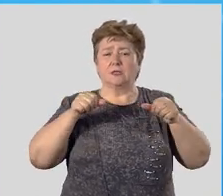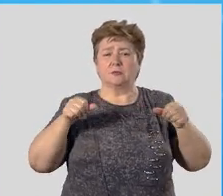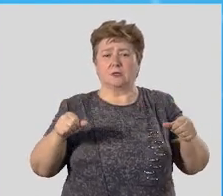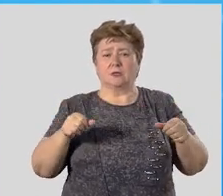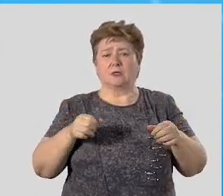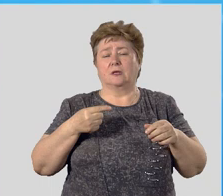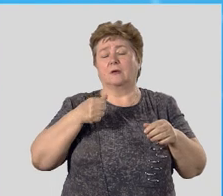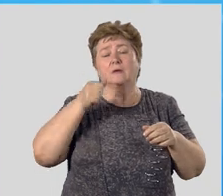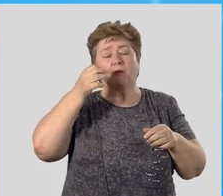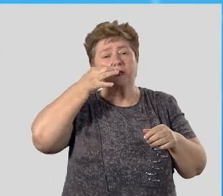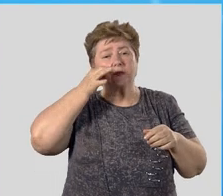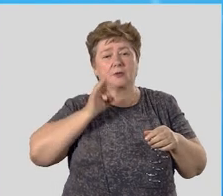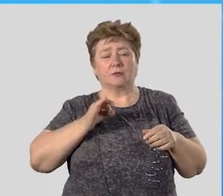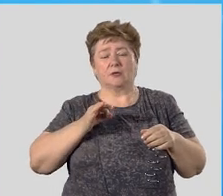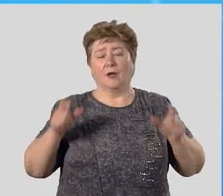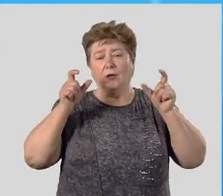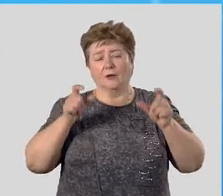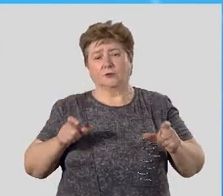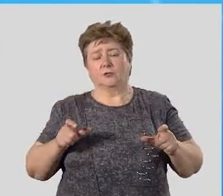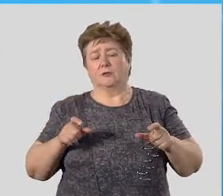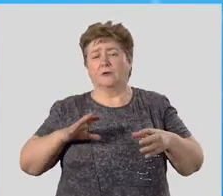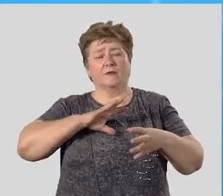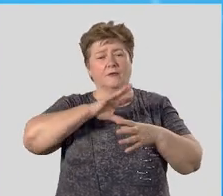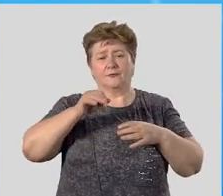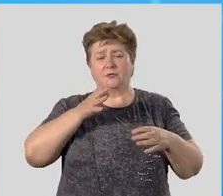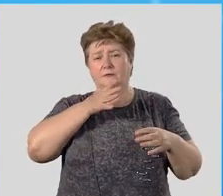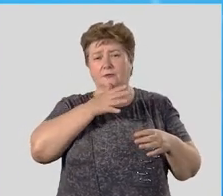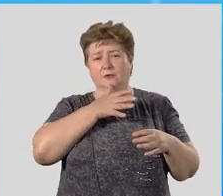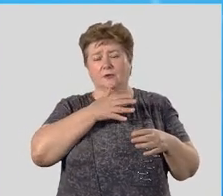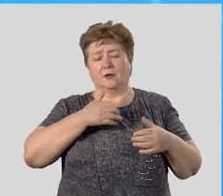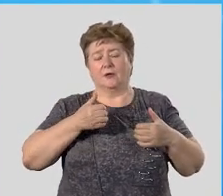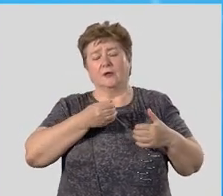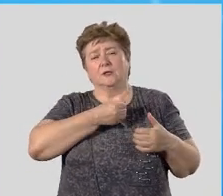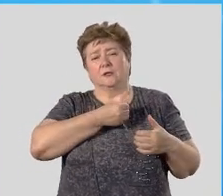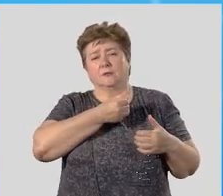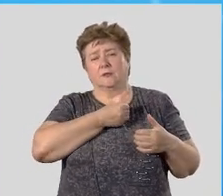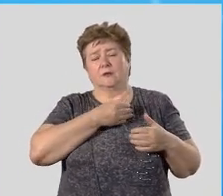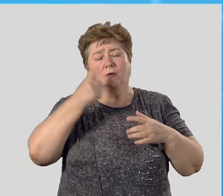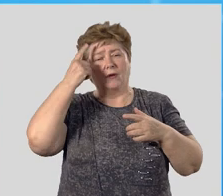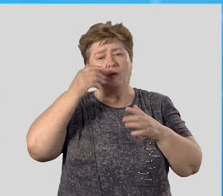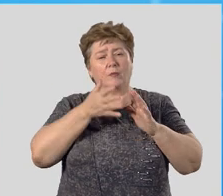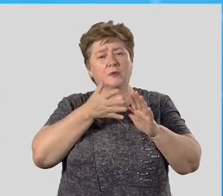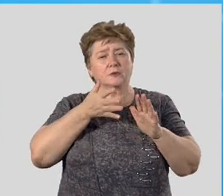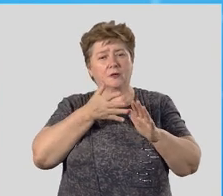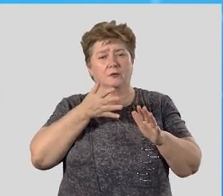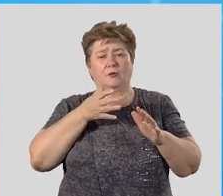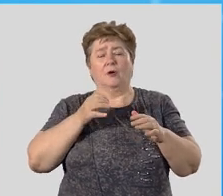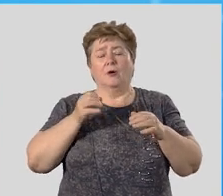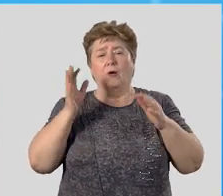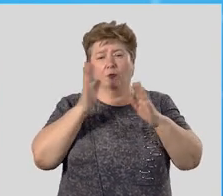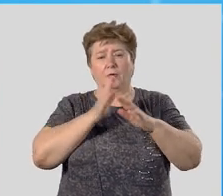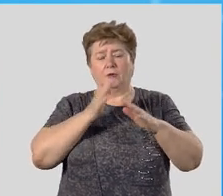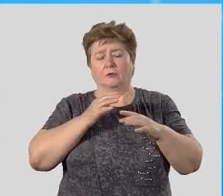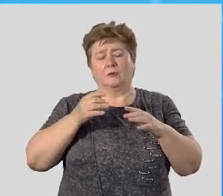измерений, экспериментов. Человек во все времена стремился к познанию природы